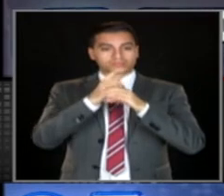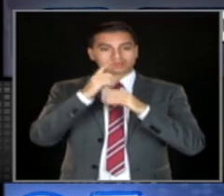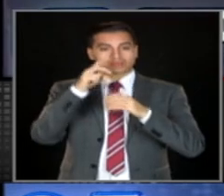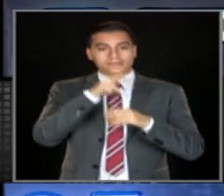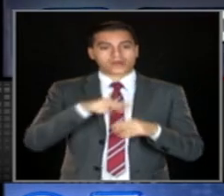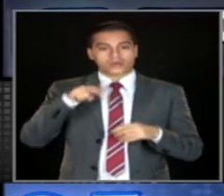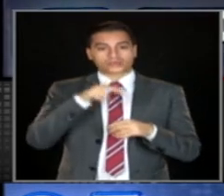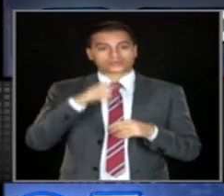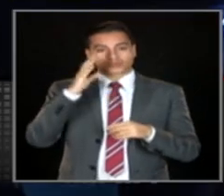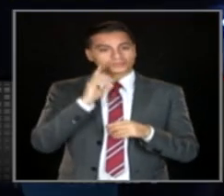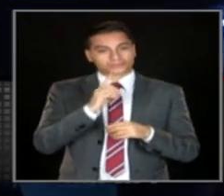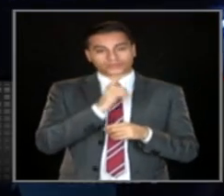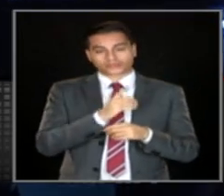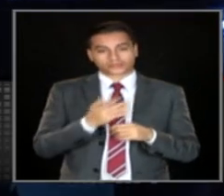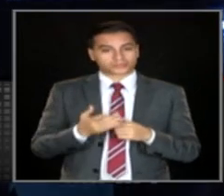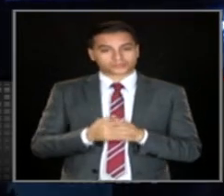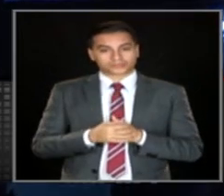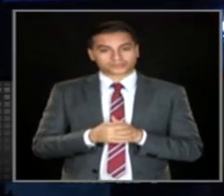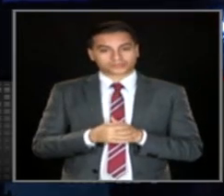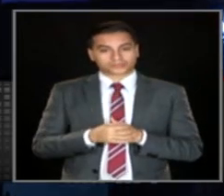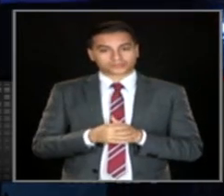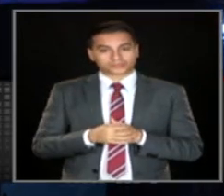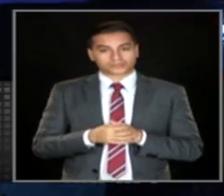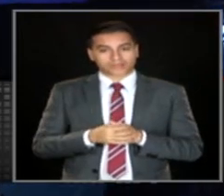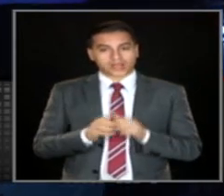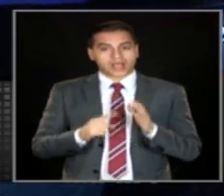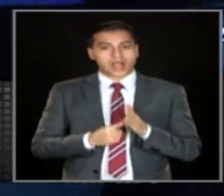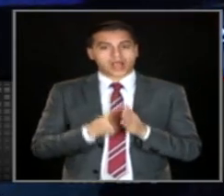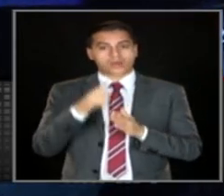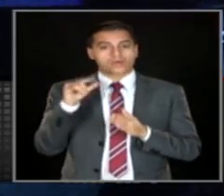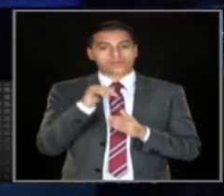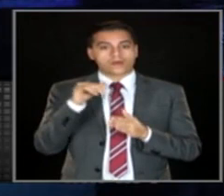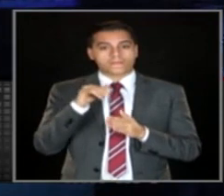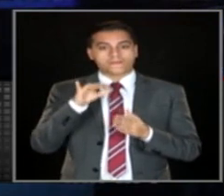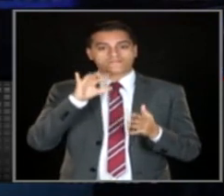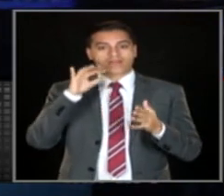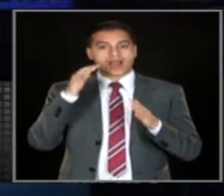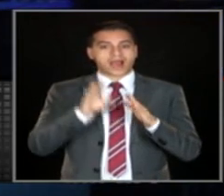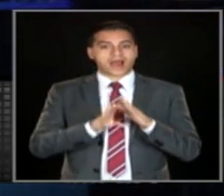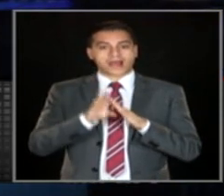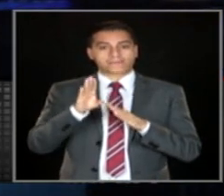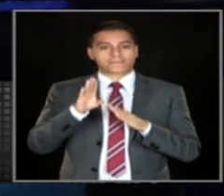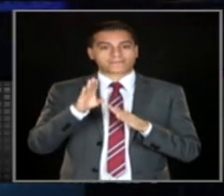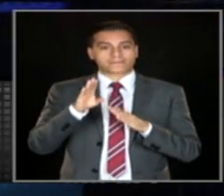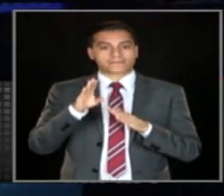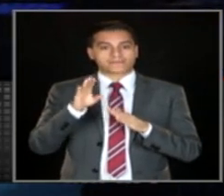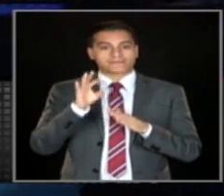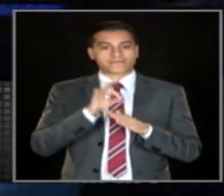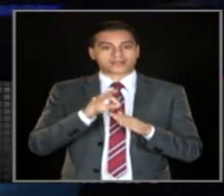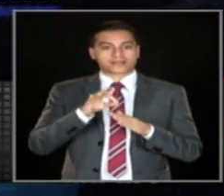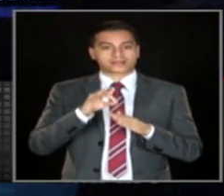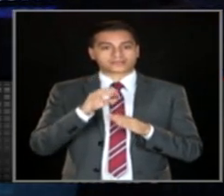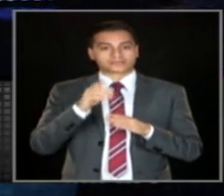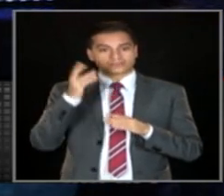28 سبتمبر، أول مهمة فلكية مخصصة